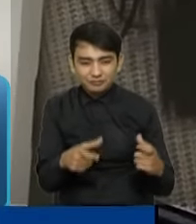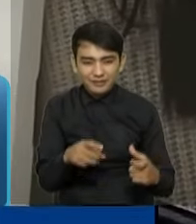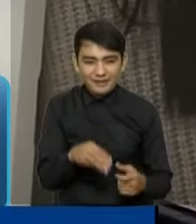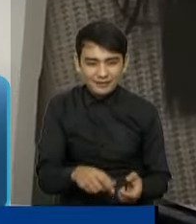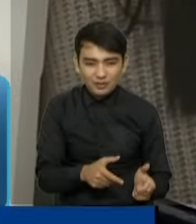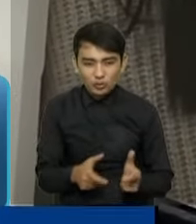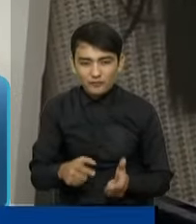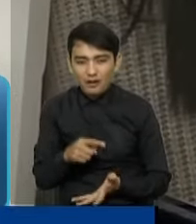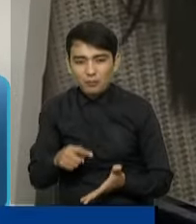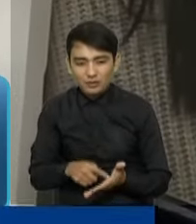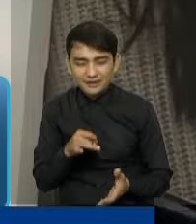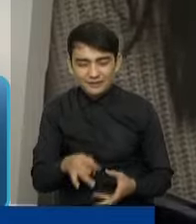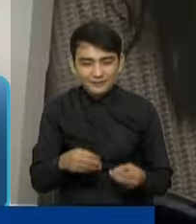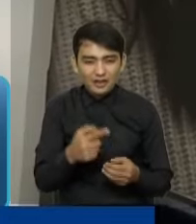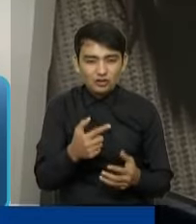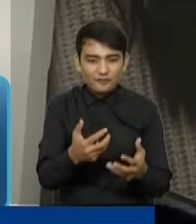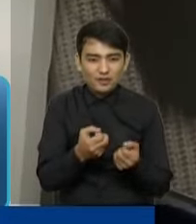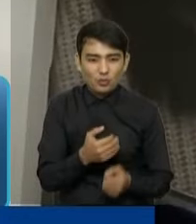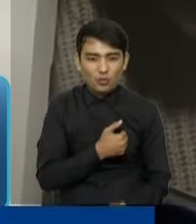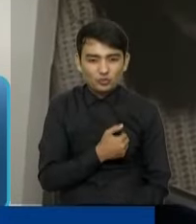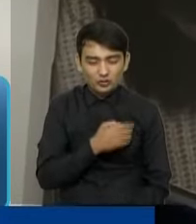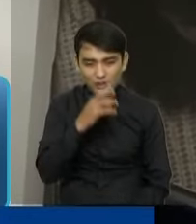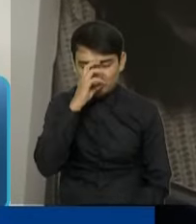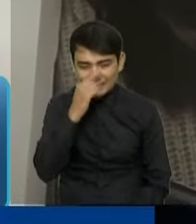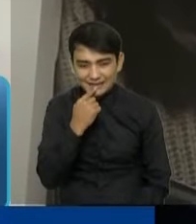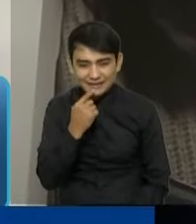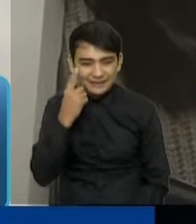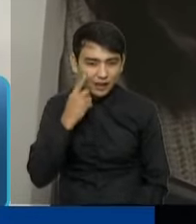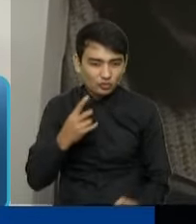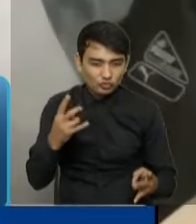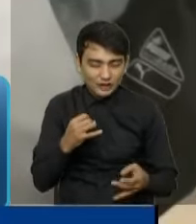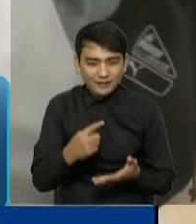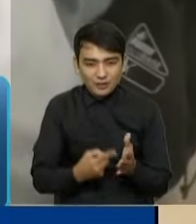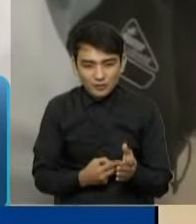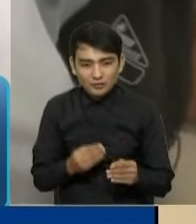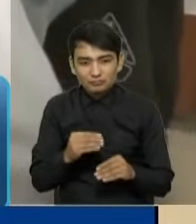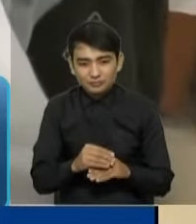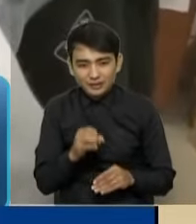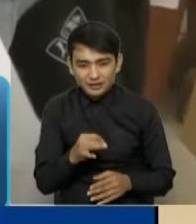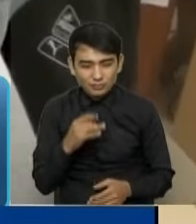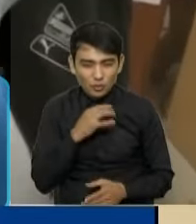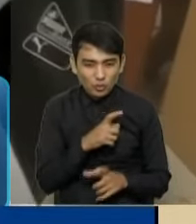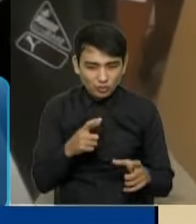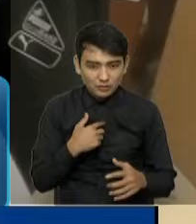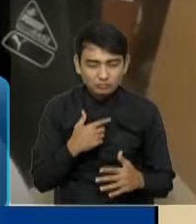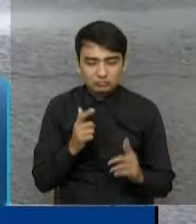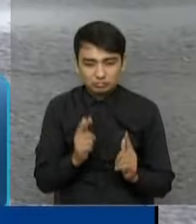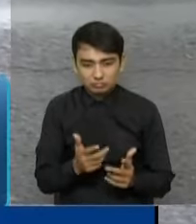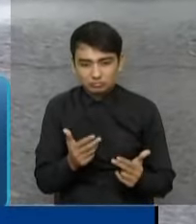жатыр. Ал елдің азаматтығын алатындар үшін мемлекеттік тілді білу туралы талаптың қойылғанын көпшілік құптайды.